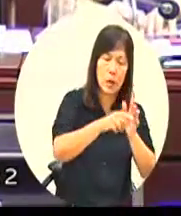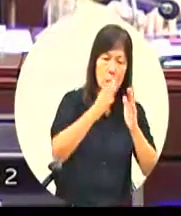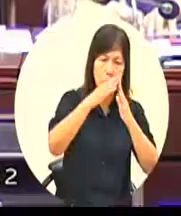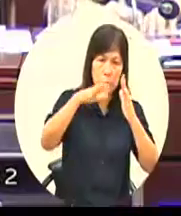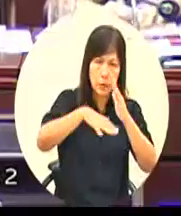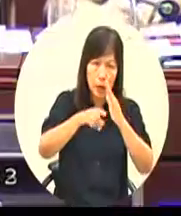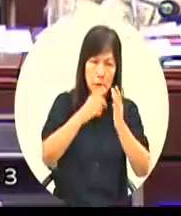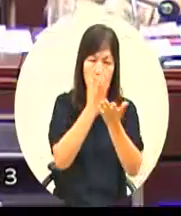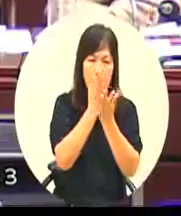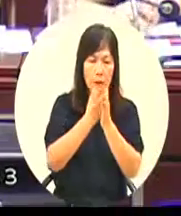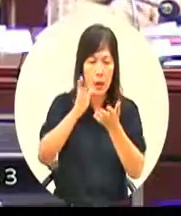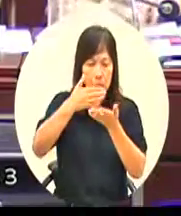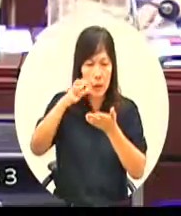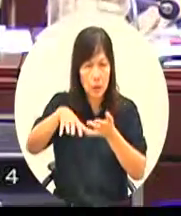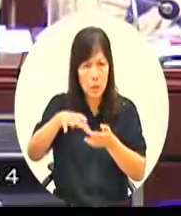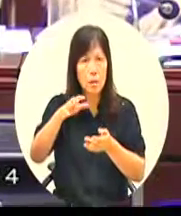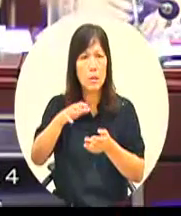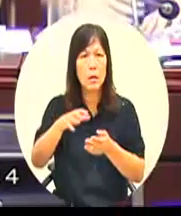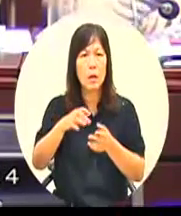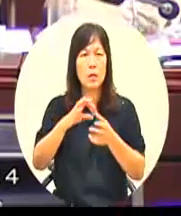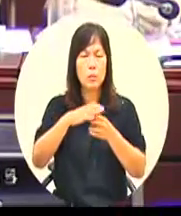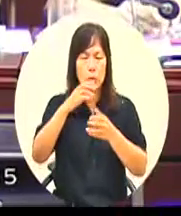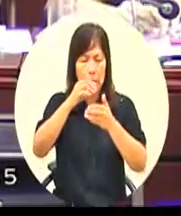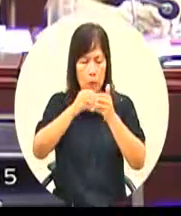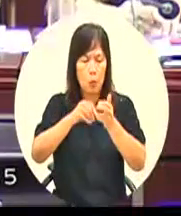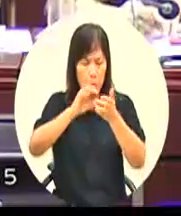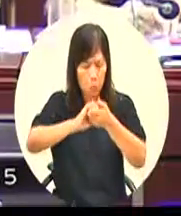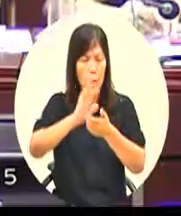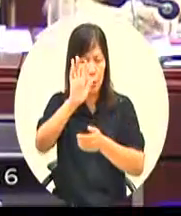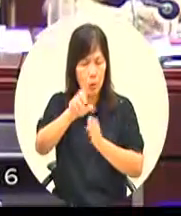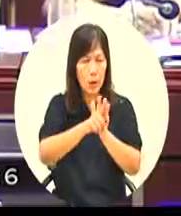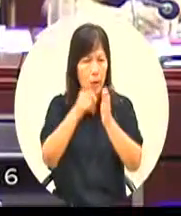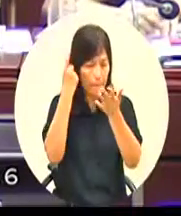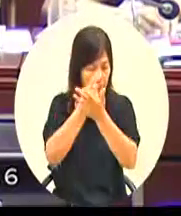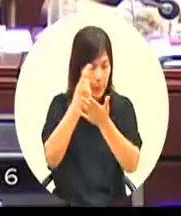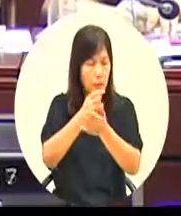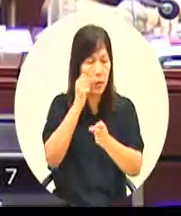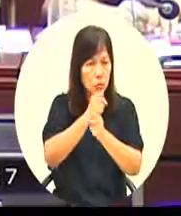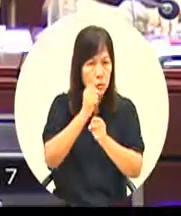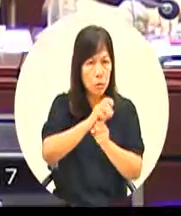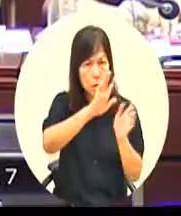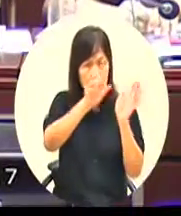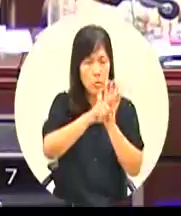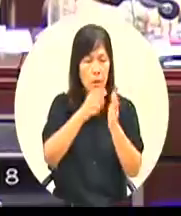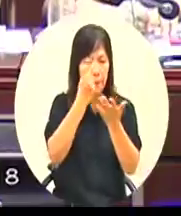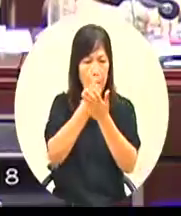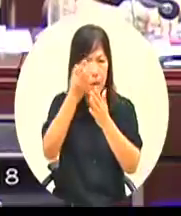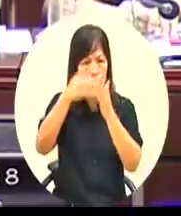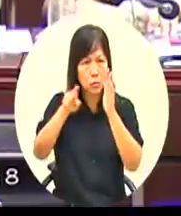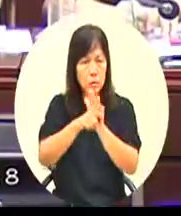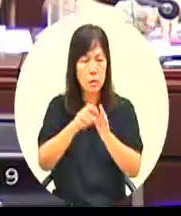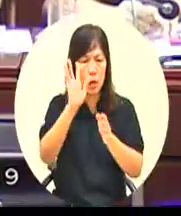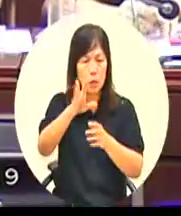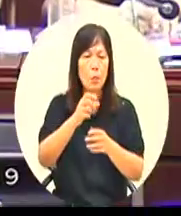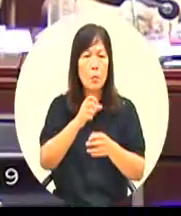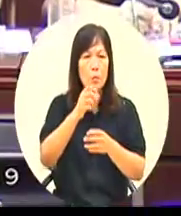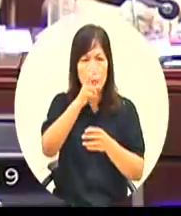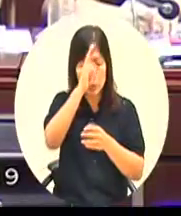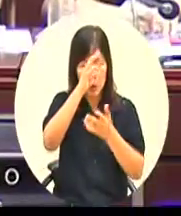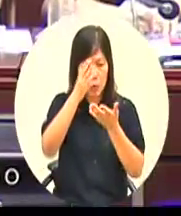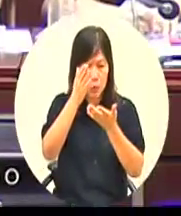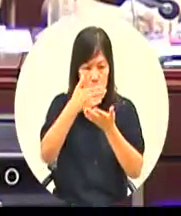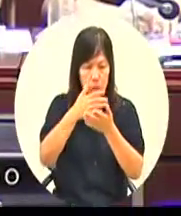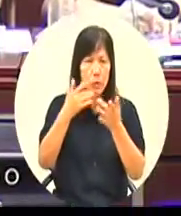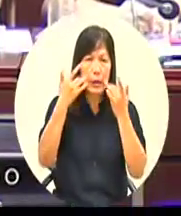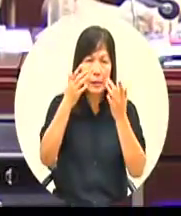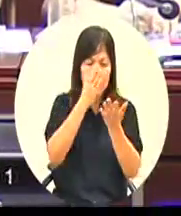各餐厅哦。所以教育局定了这个规范，现在其实每天的运作是所有学校只要开出营养午餐的菜单，